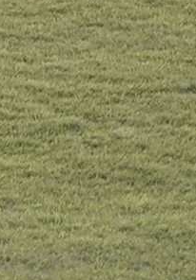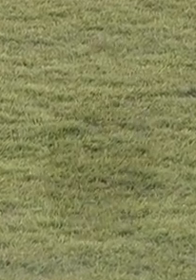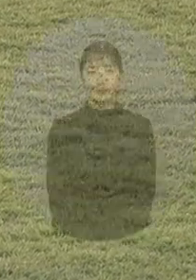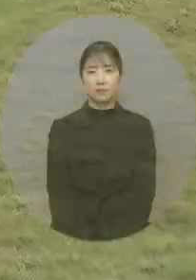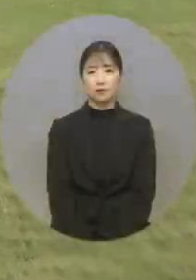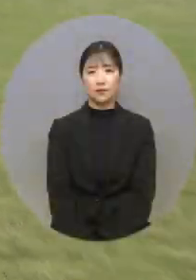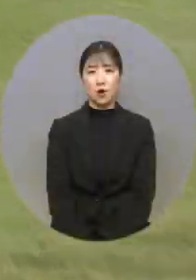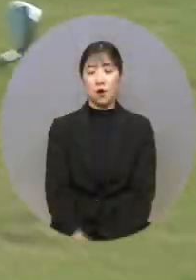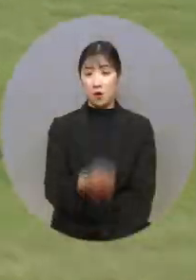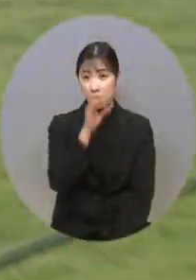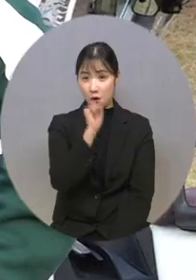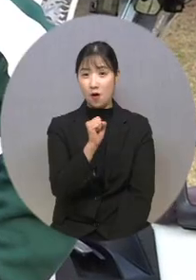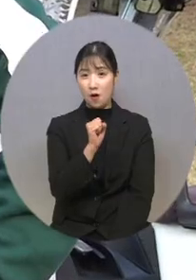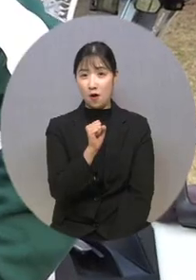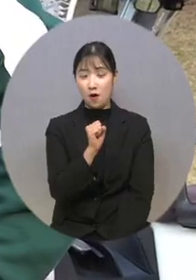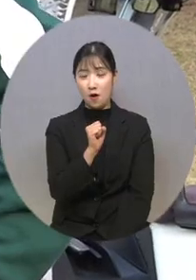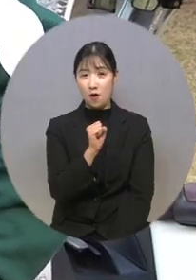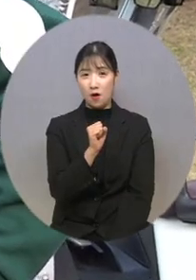좋습니다.